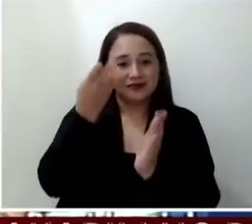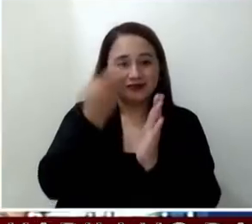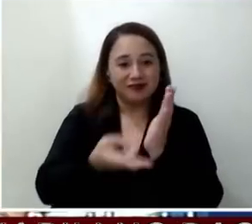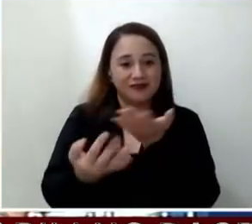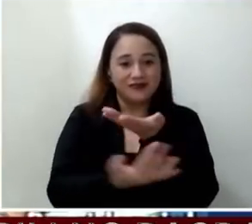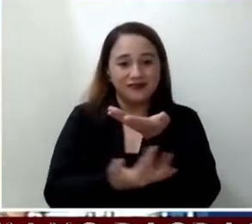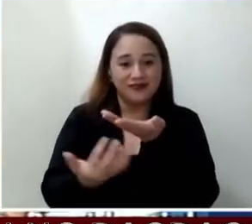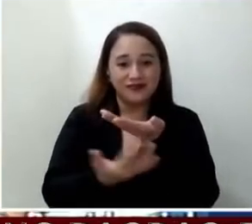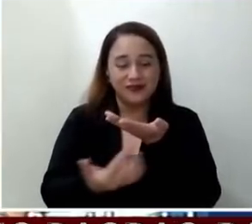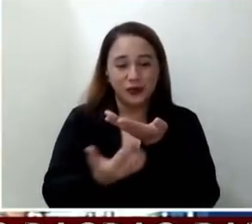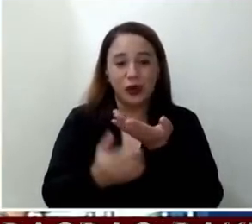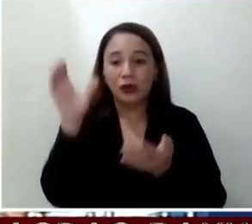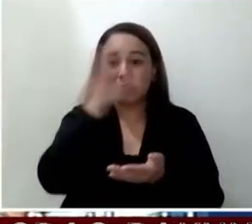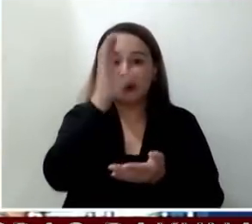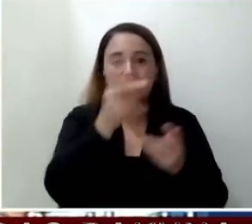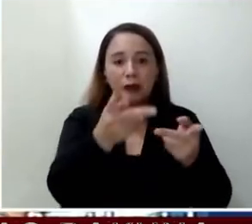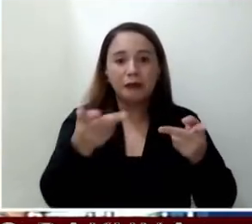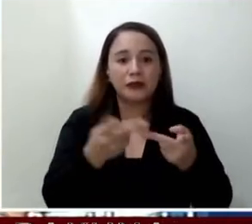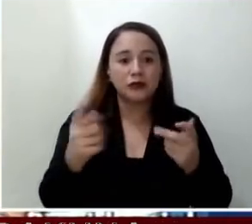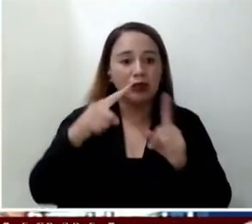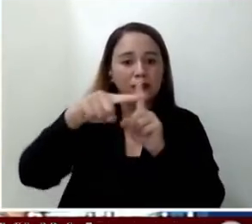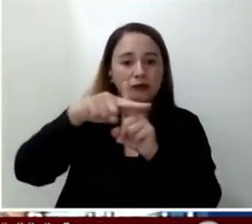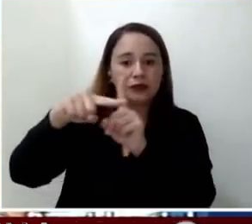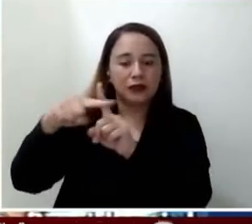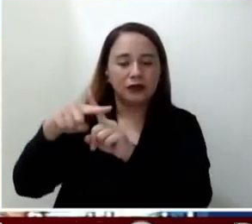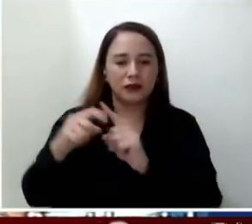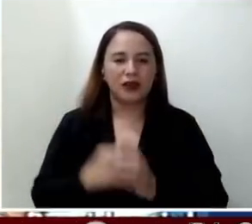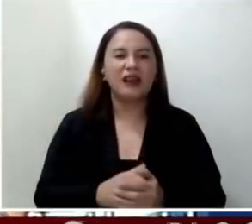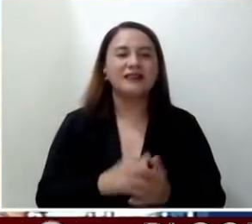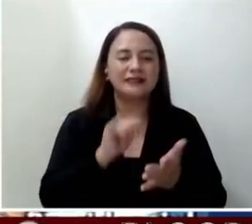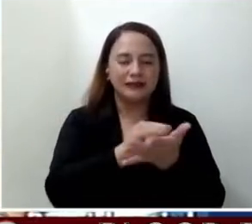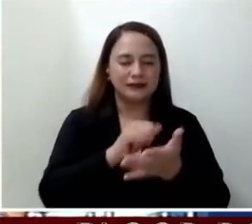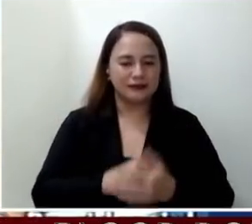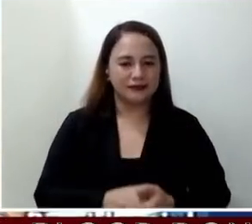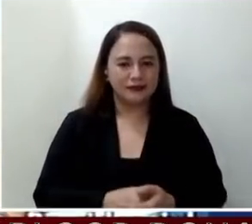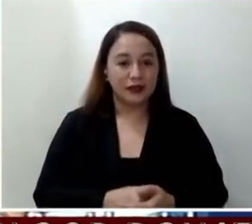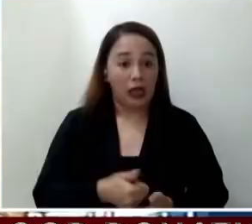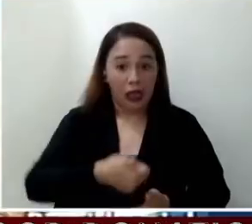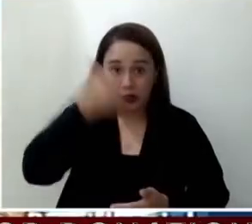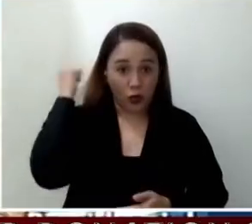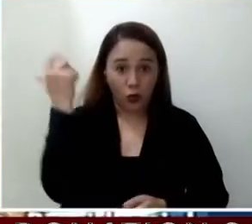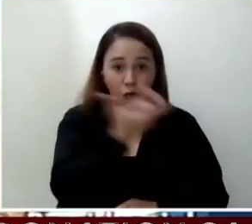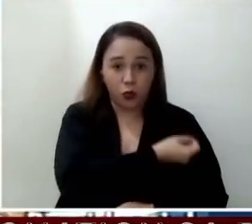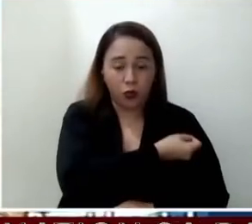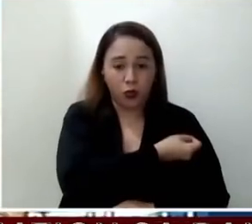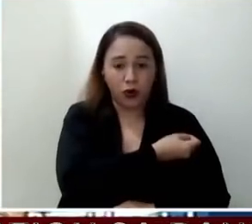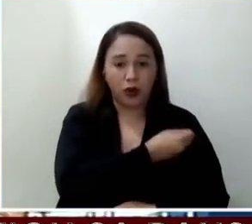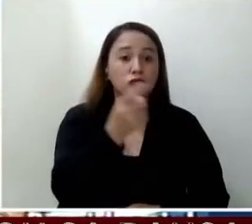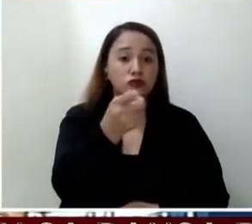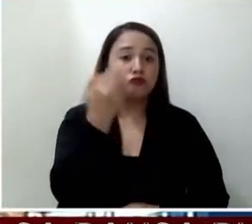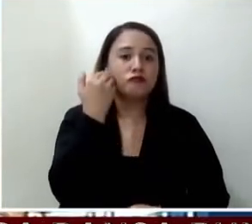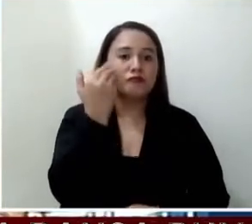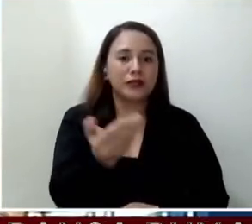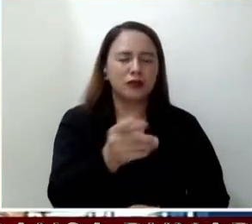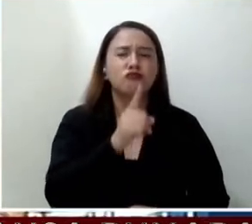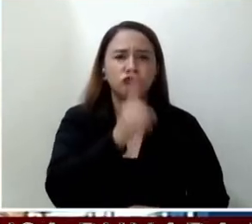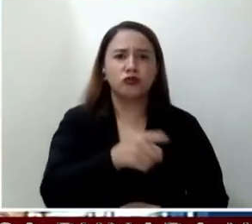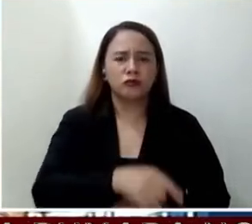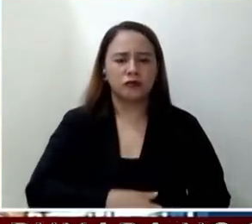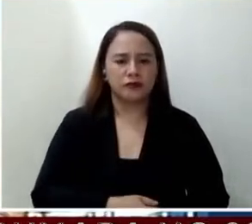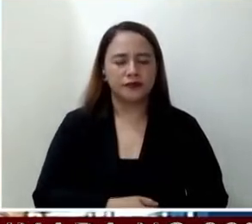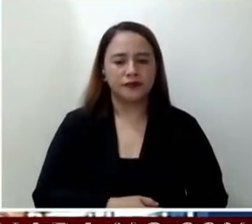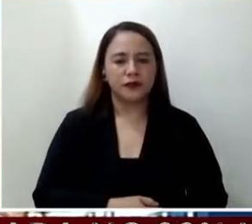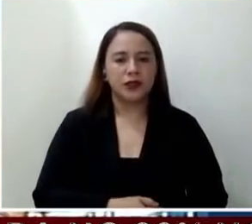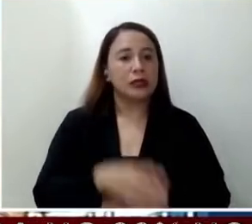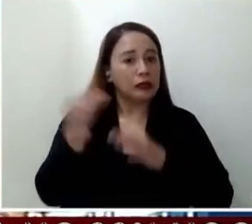sa simeteryo. Ganyan yan eh. Ayaw ninyong magpabakuna, patay kayo sigurado. Paliwanag